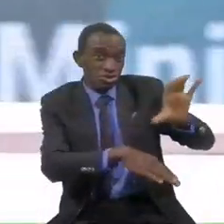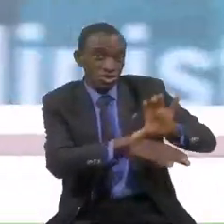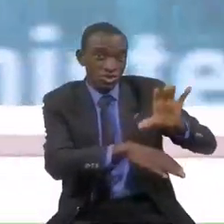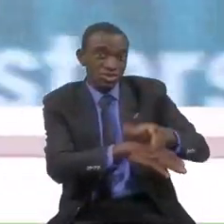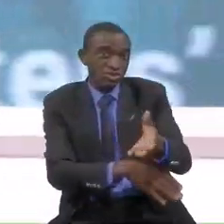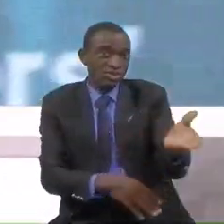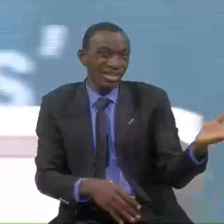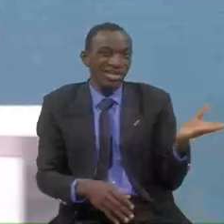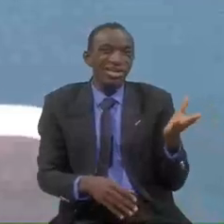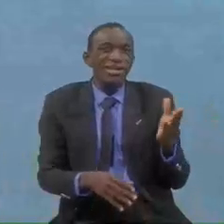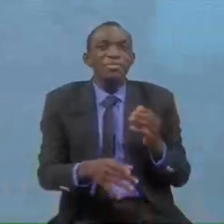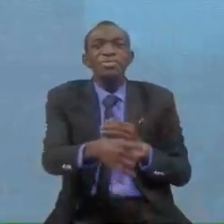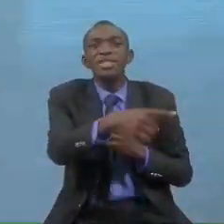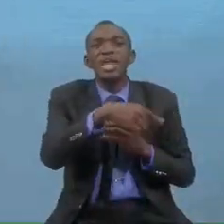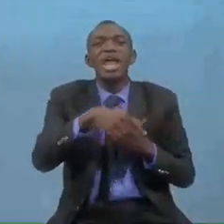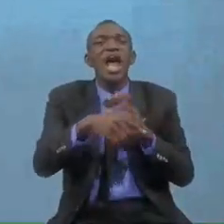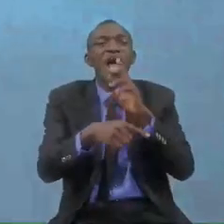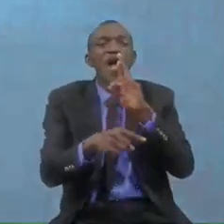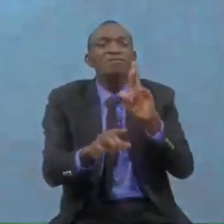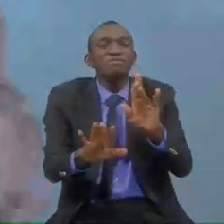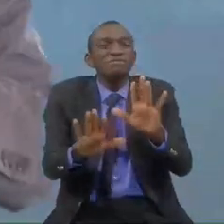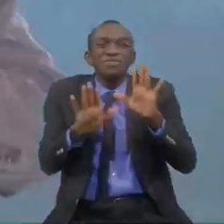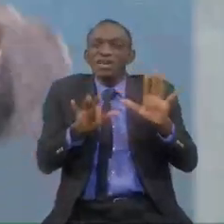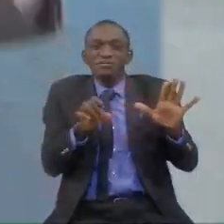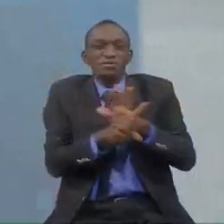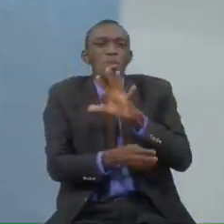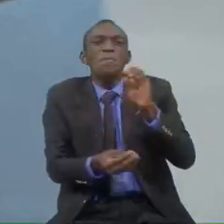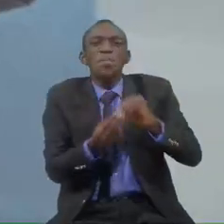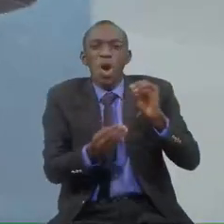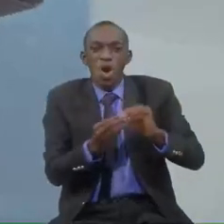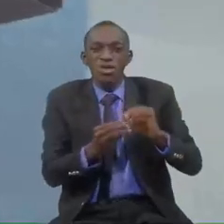délivrance, ils sont plus peureux.